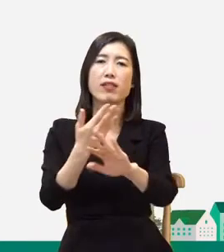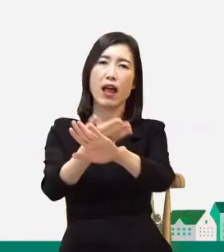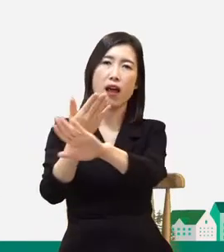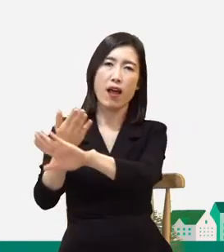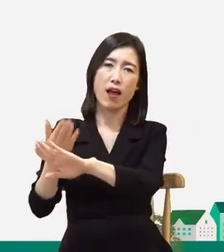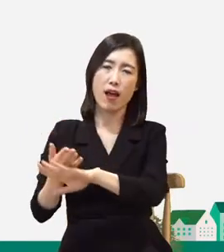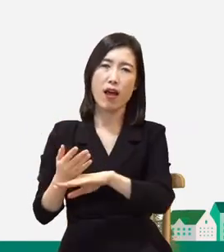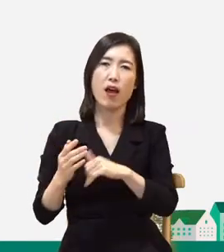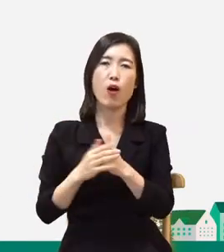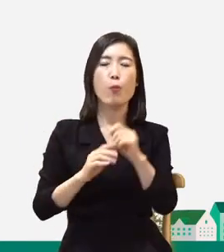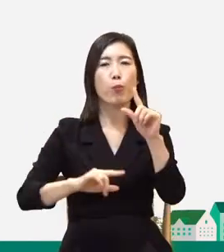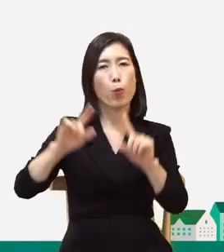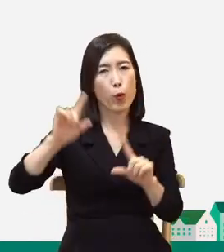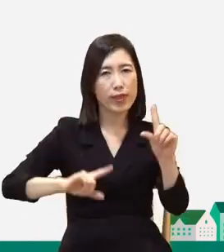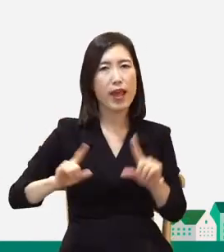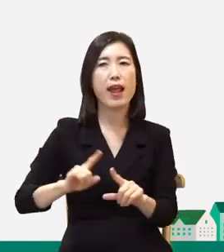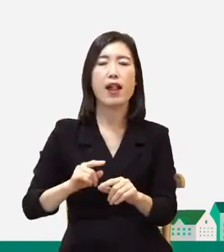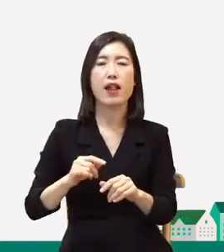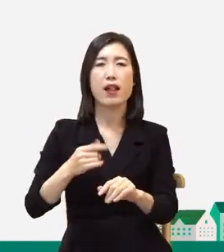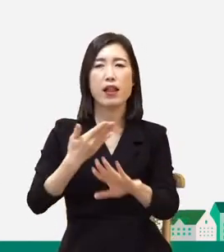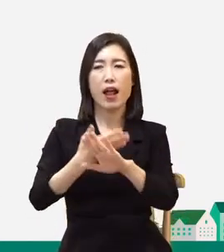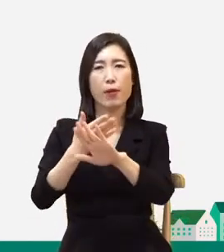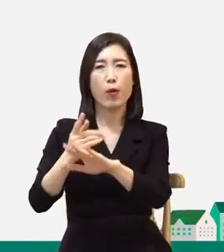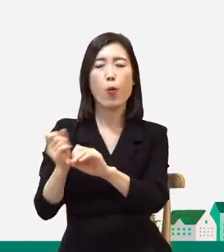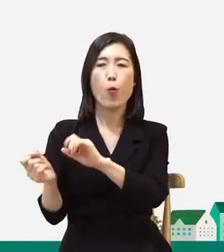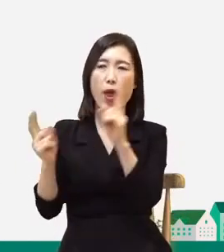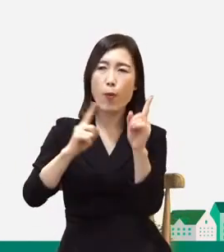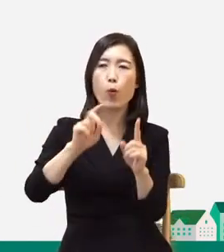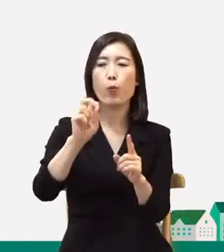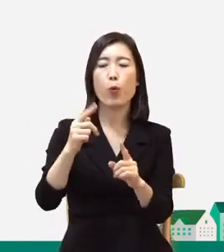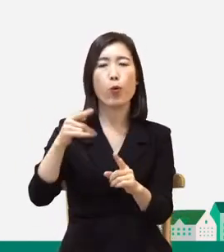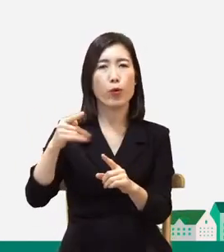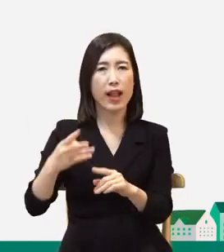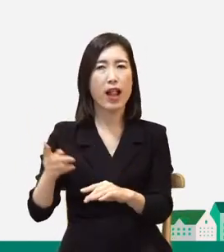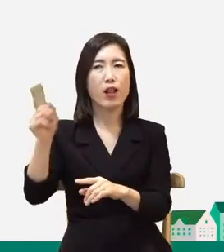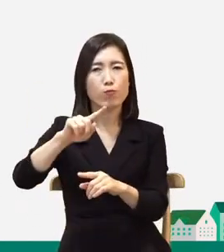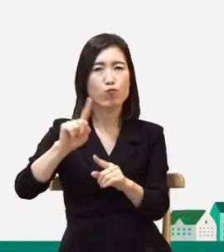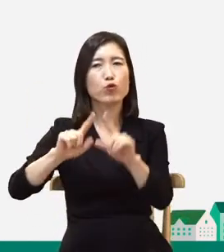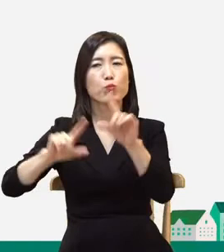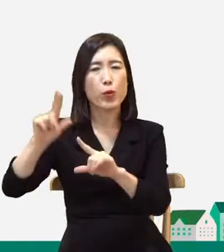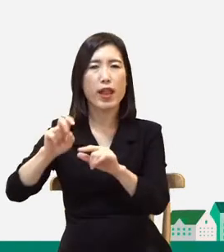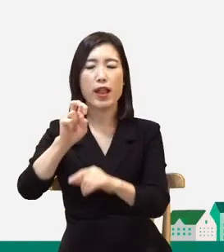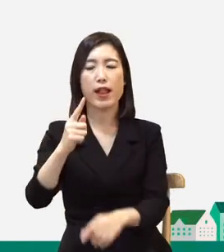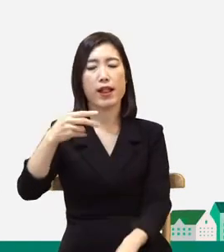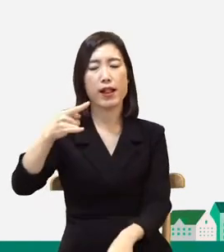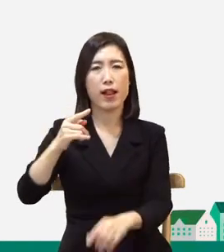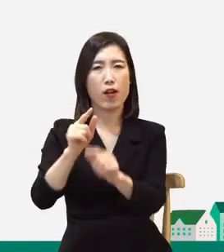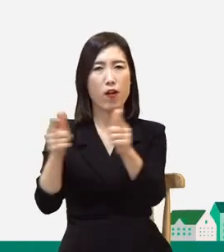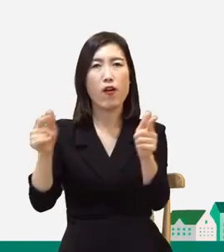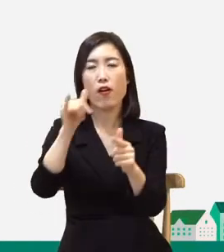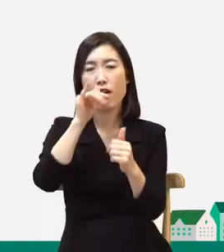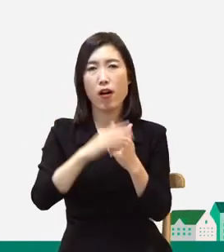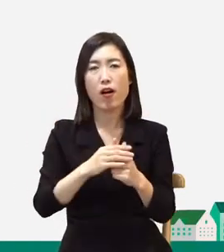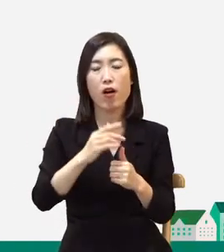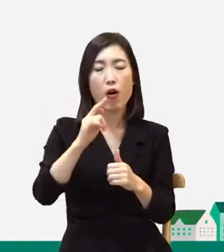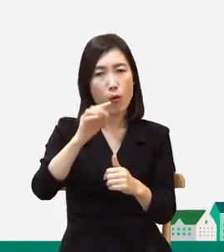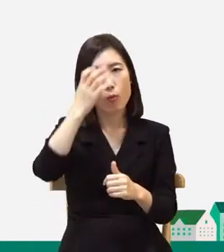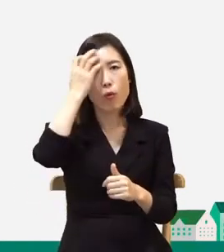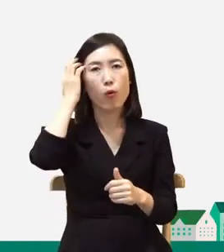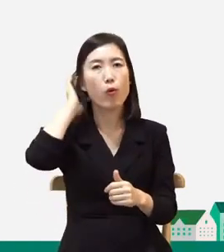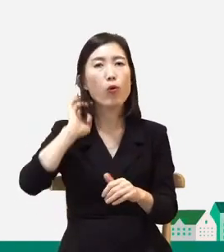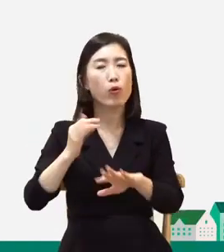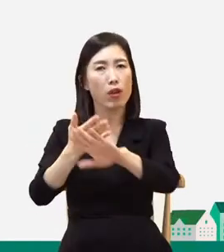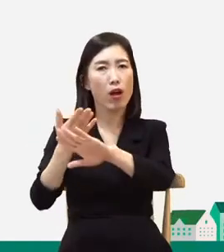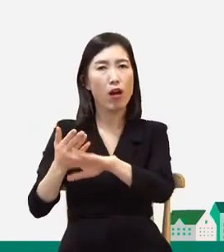어디서는 액트 모델을 사용하고, 어디서는 클럽하우스 모델, 어디서는 뭐 회복 모델을 사용하고 있었고, 대상군도 뭐 노숙인이나 정신장애 혹은 퇴역군인도